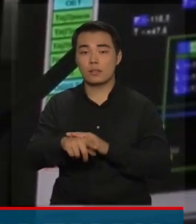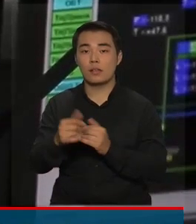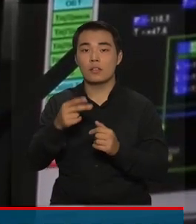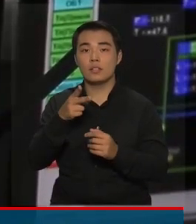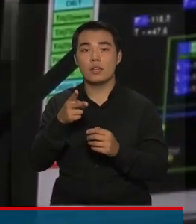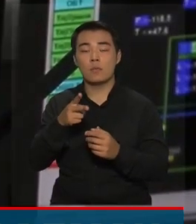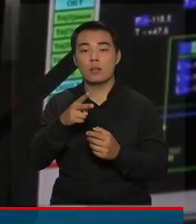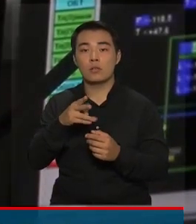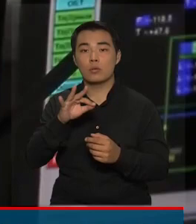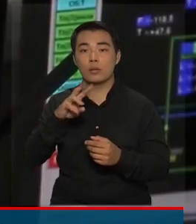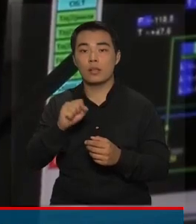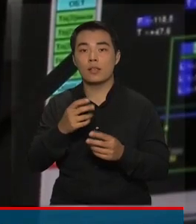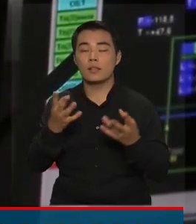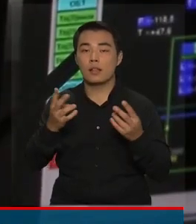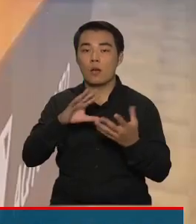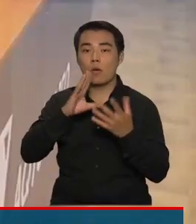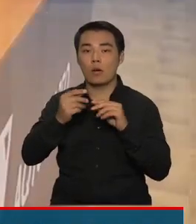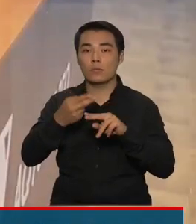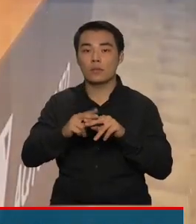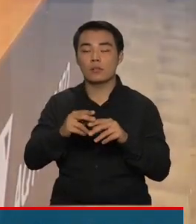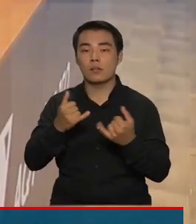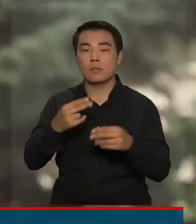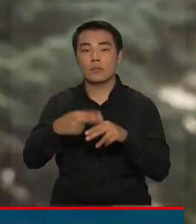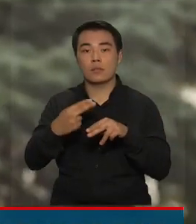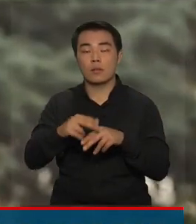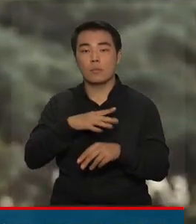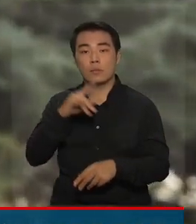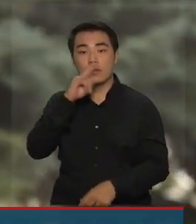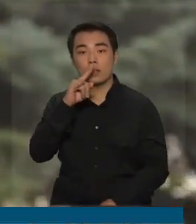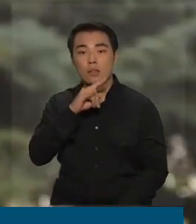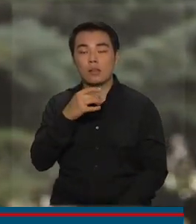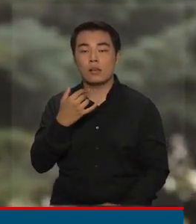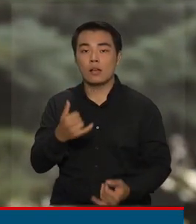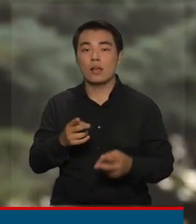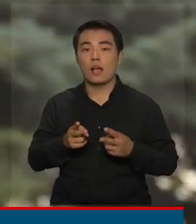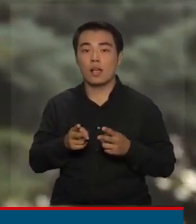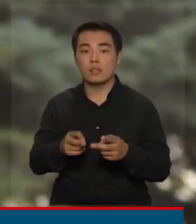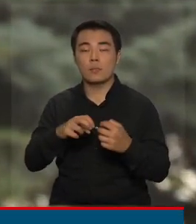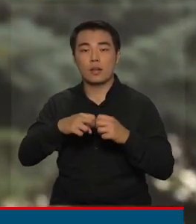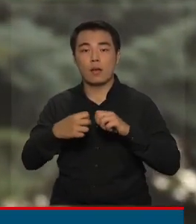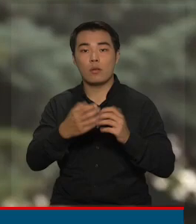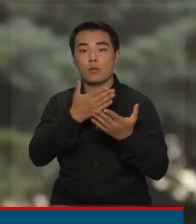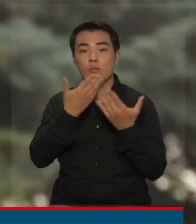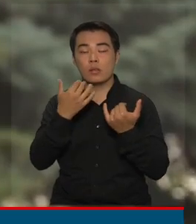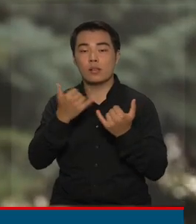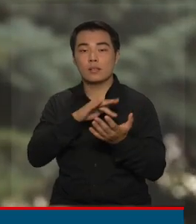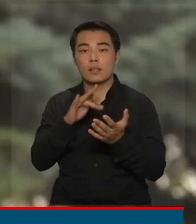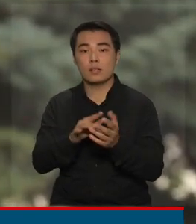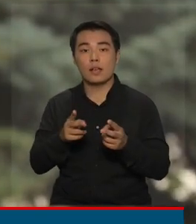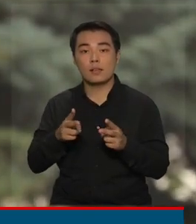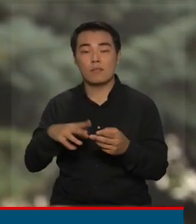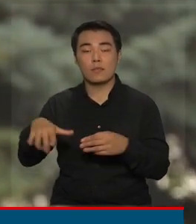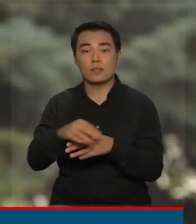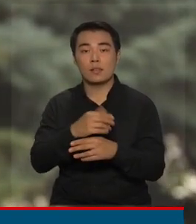мың тоннаға жуық сұйық отынмен қамтамасыз етілген. Не, котельнимен у нас проблем нет. Біздің орталықтандырылған қазандықтардың